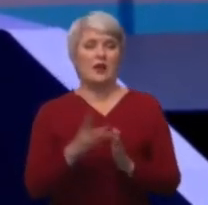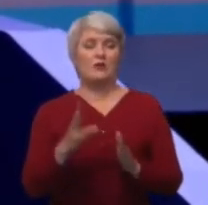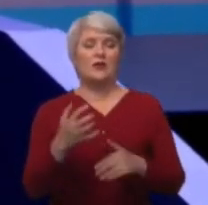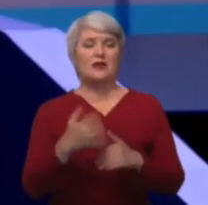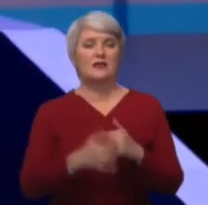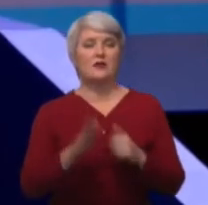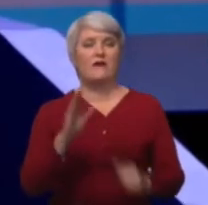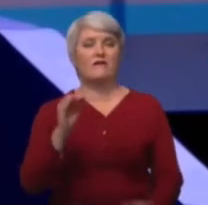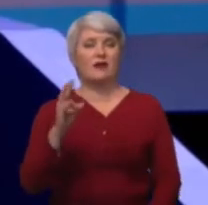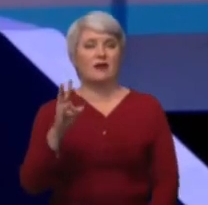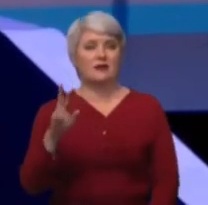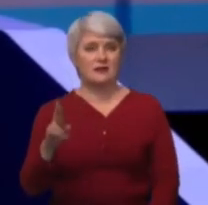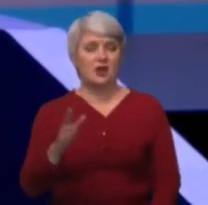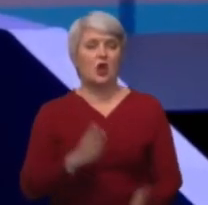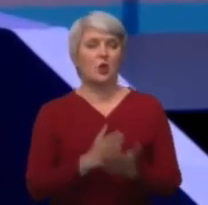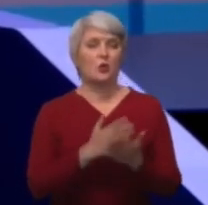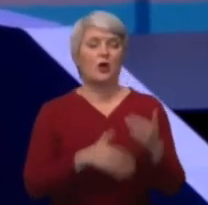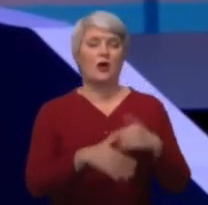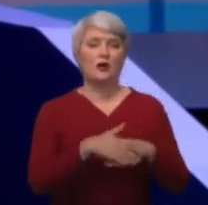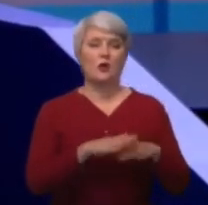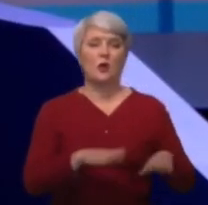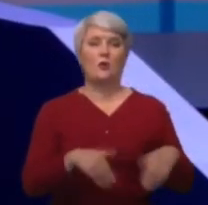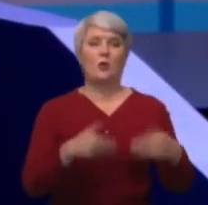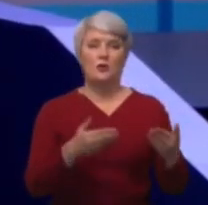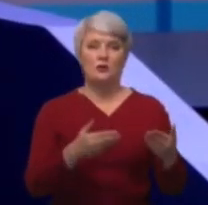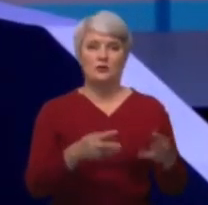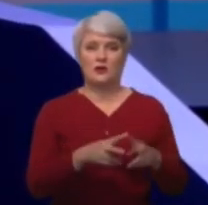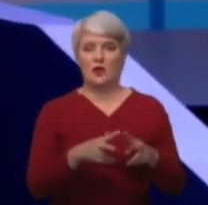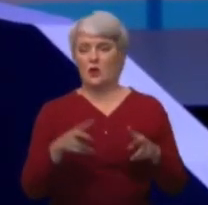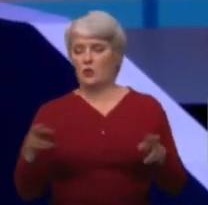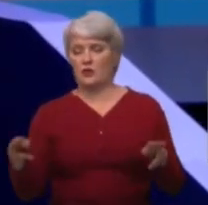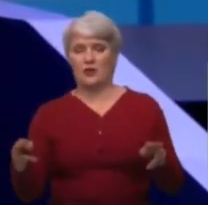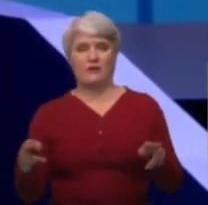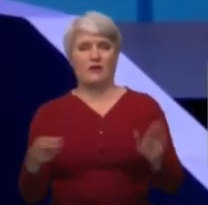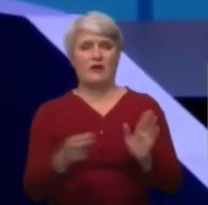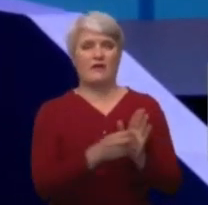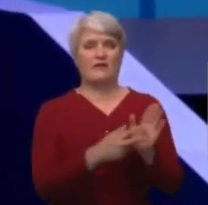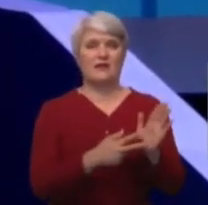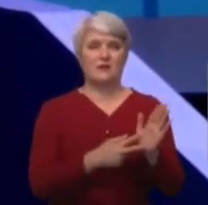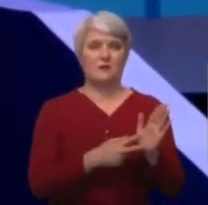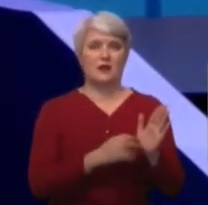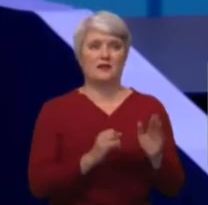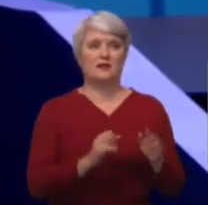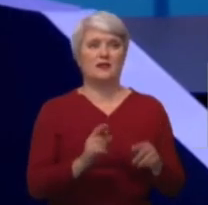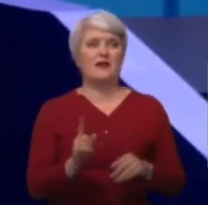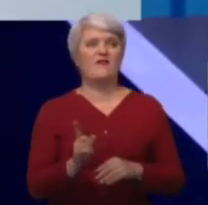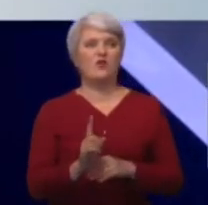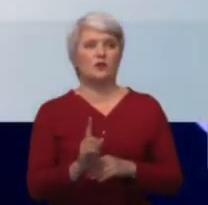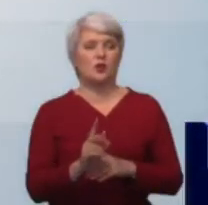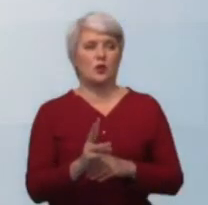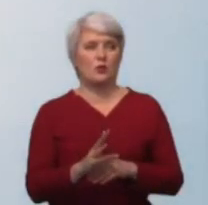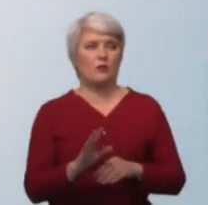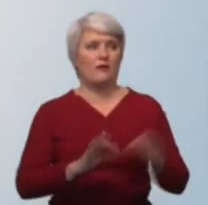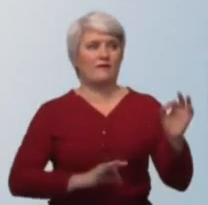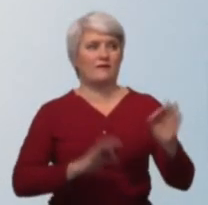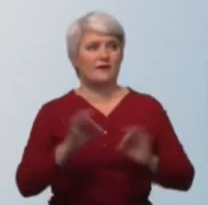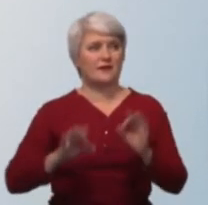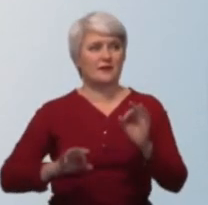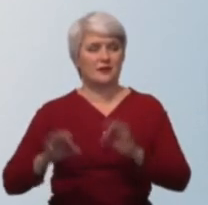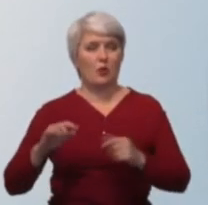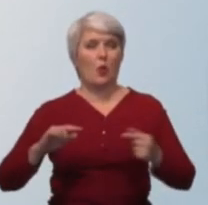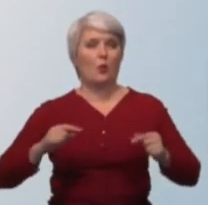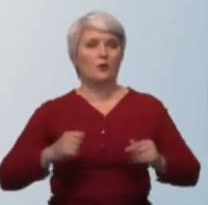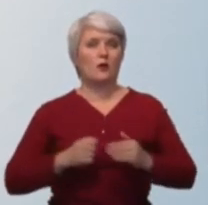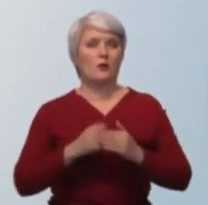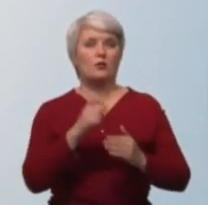середину вересня «Слуга народу» та «Пропозиція» майже однаково, 18 з хвостиком. Відсотків, «Опозиційна платформа